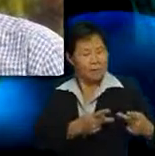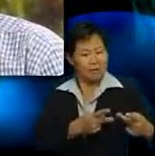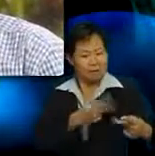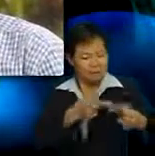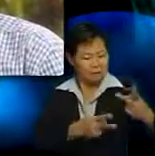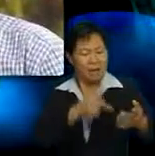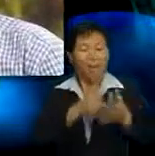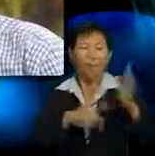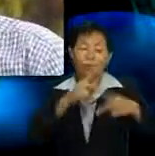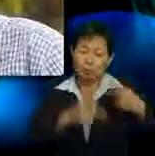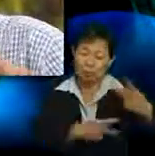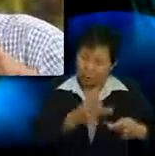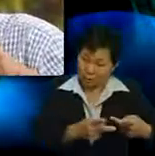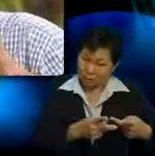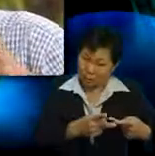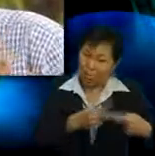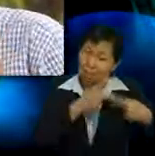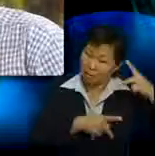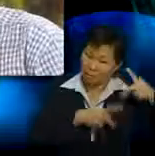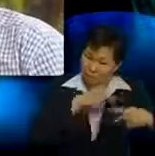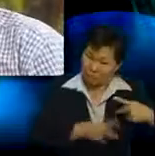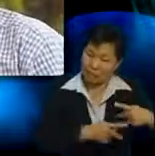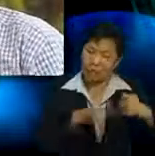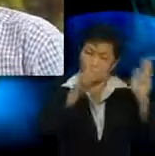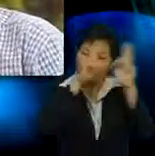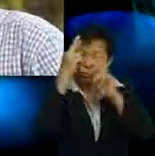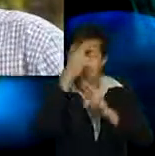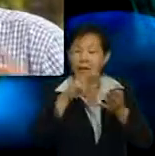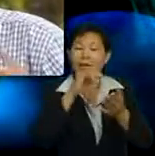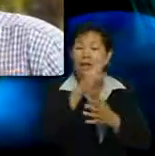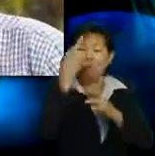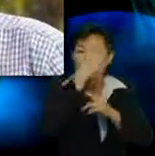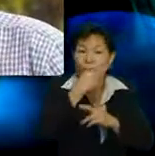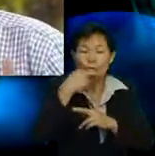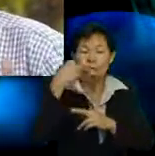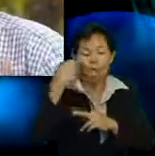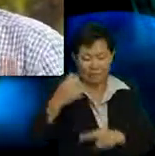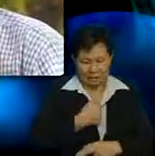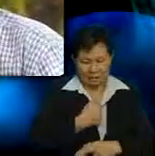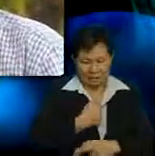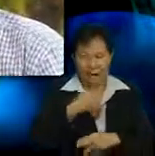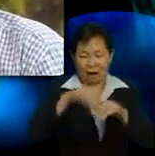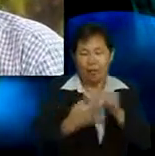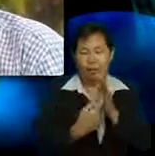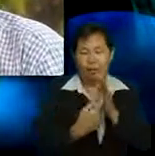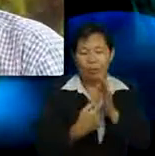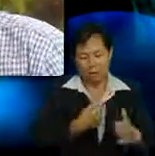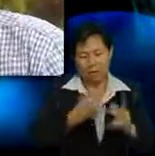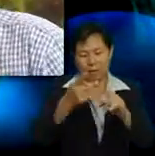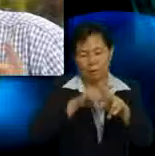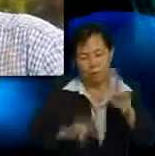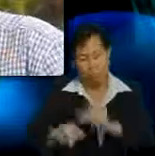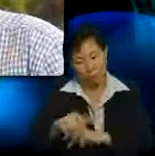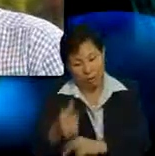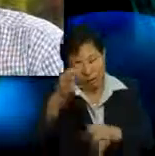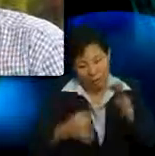Apa itu personality? Personality adalah merupakan rupa diri kita. Bagaimana kita nak mempamerkan diri kita kepada orang yang lain. Kalau kita